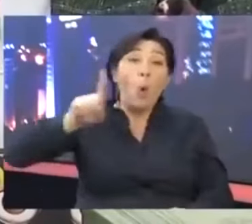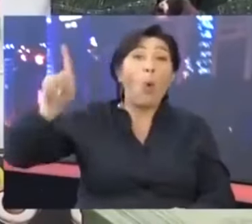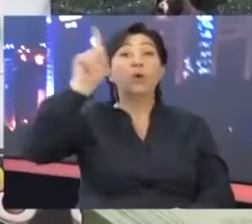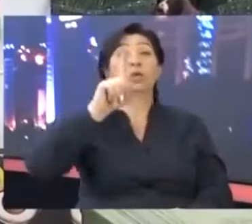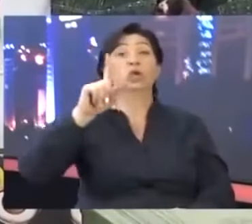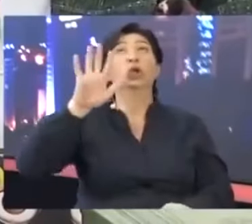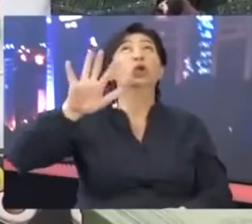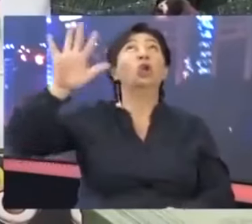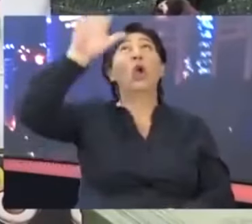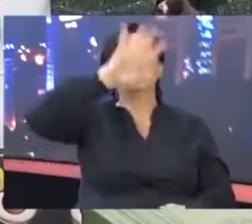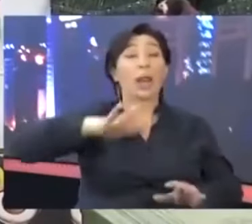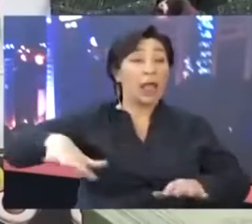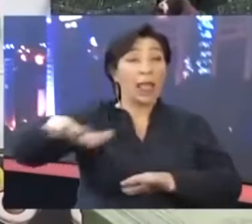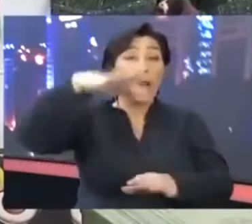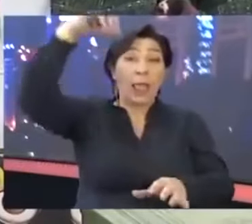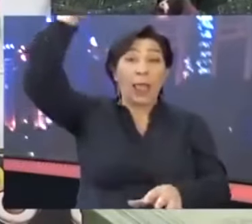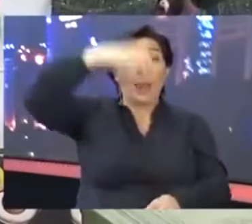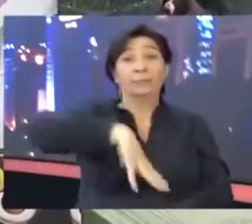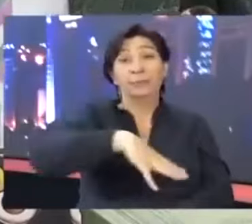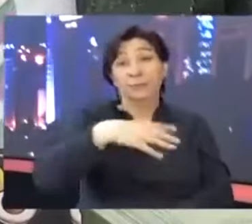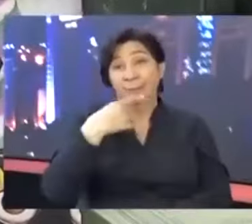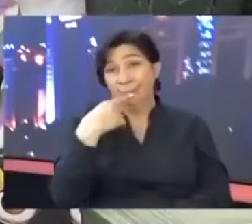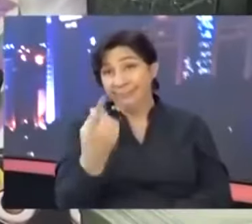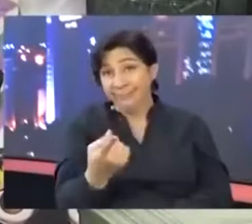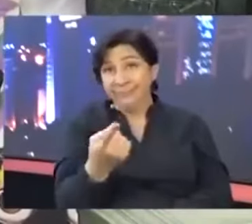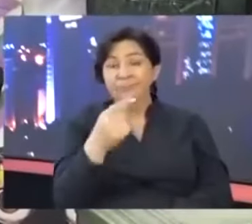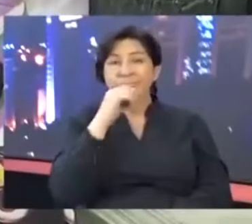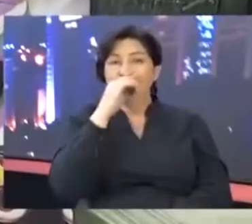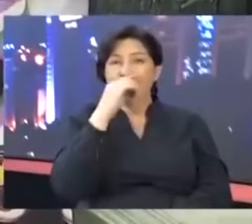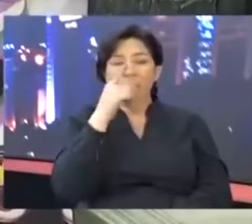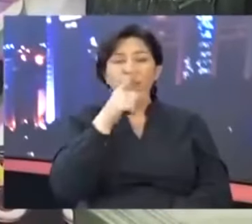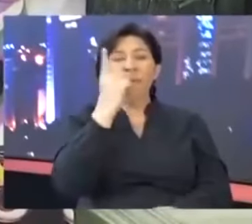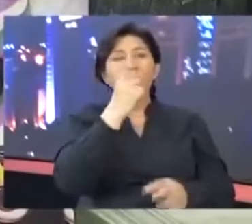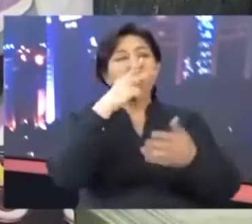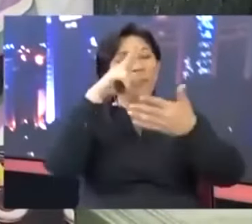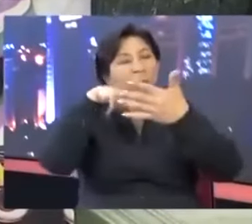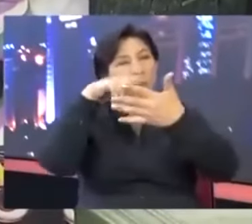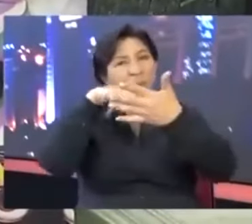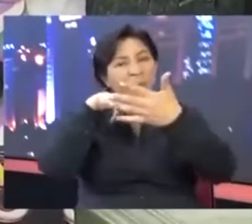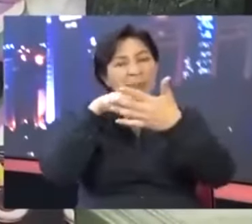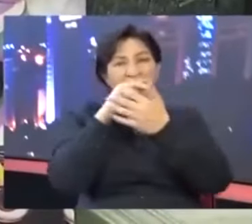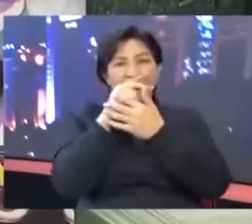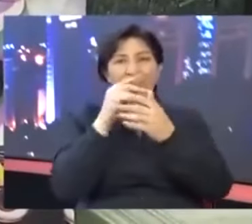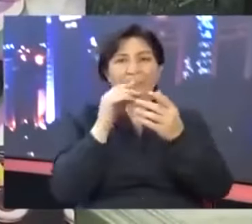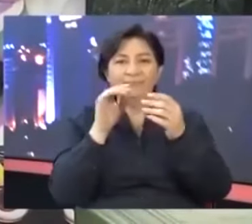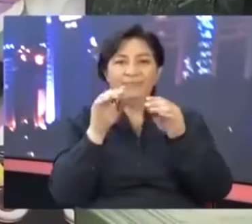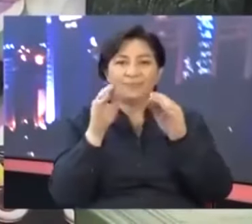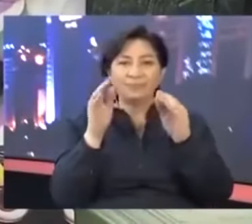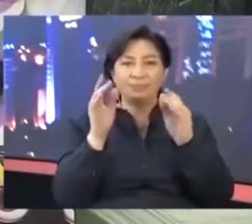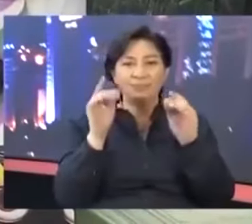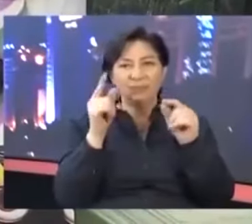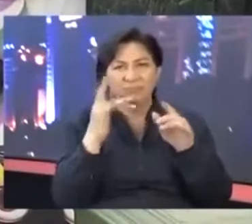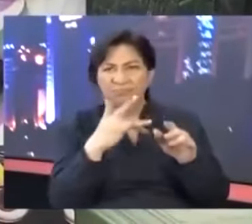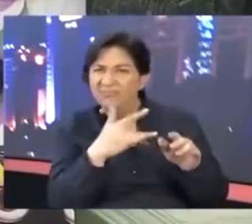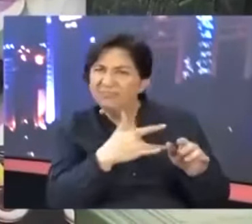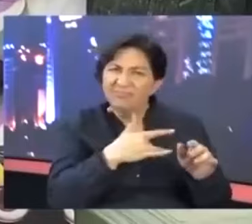yeri yaratmıştır diye bahsedilir Aslında biz Eee burada bir Eee okuyan bir Eee çelişkide kalır mı